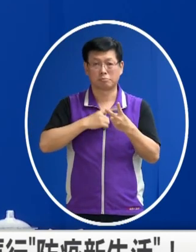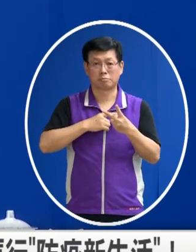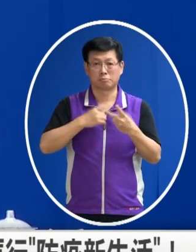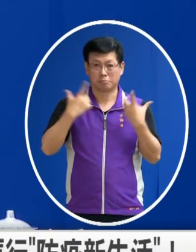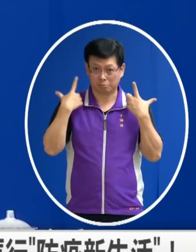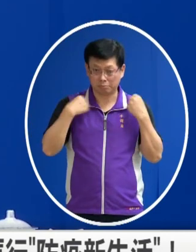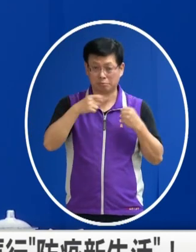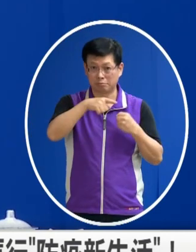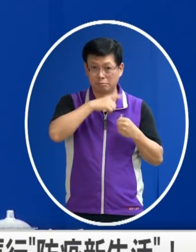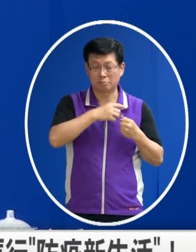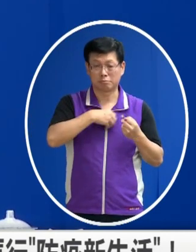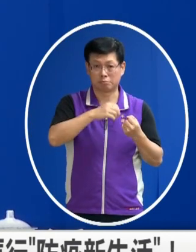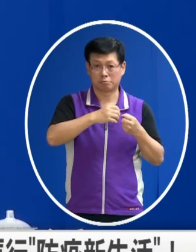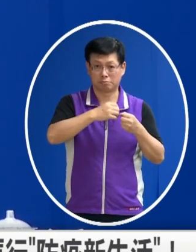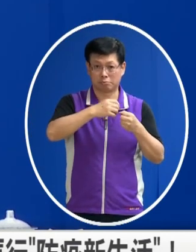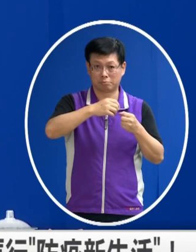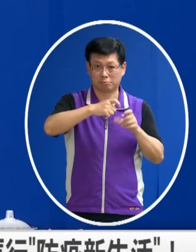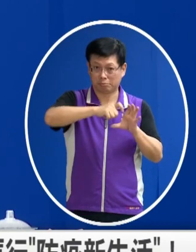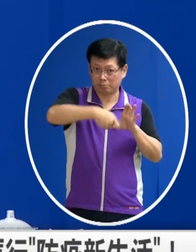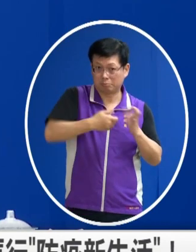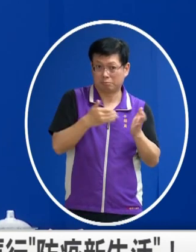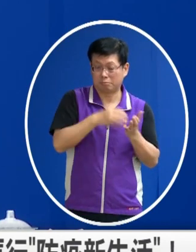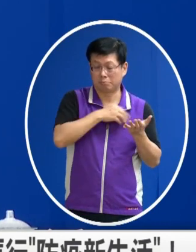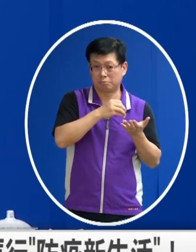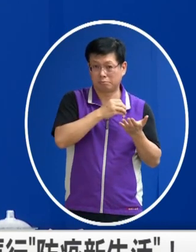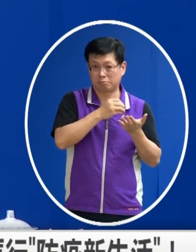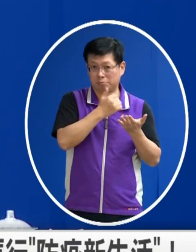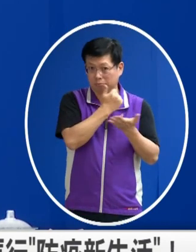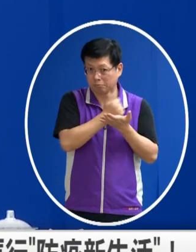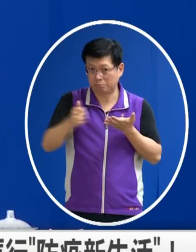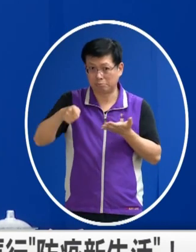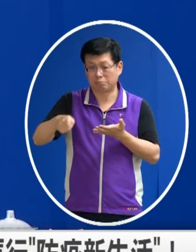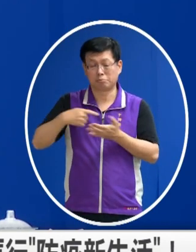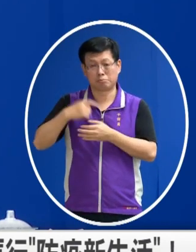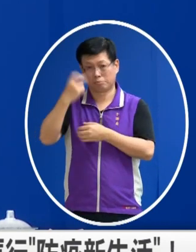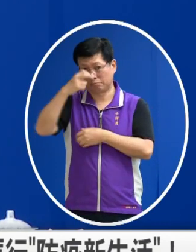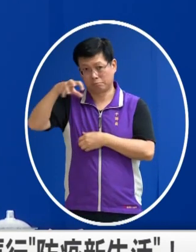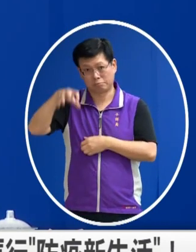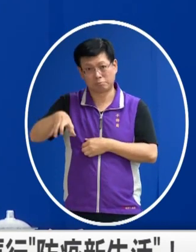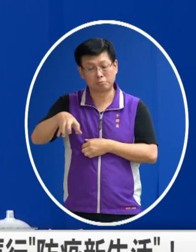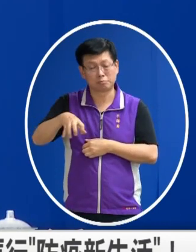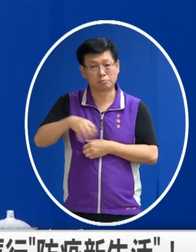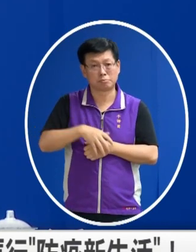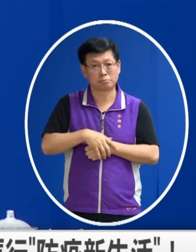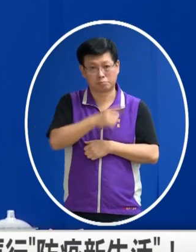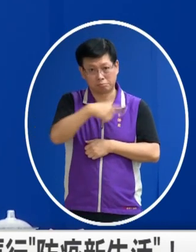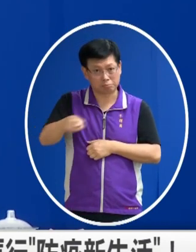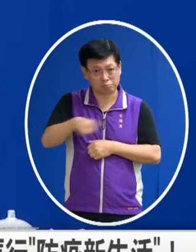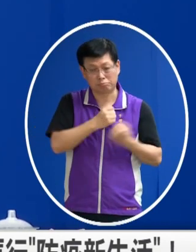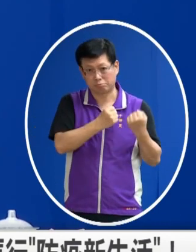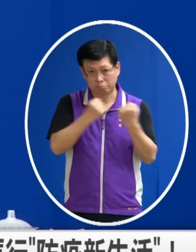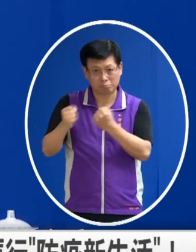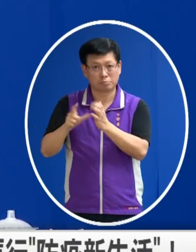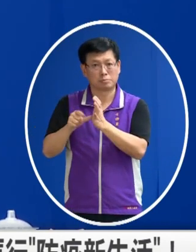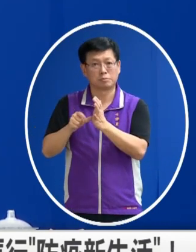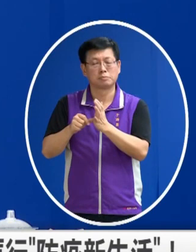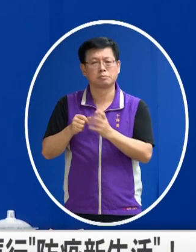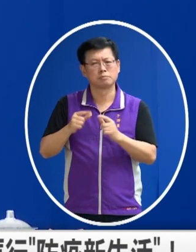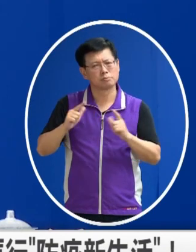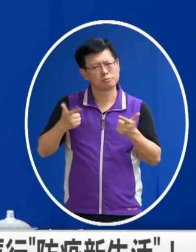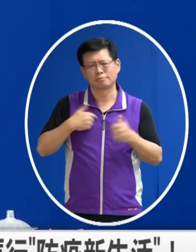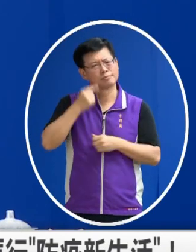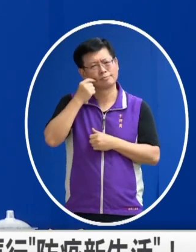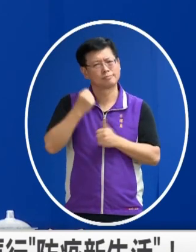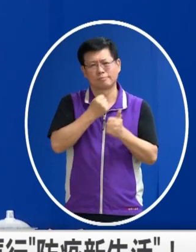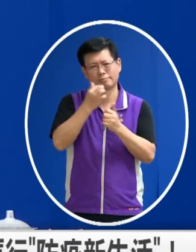这个当地检验采检之后，再送到这个检验的机构的一个时间啦，所以这个时间大概没